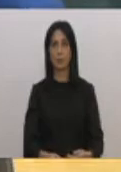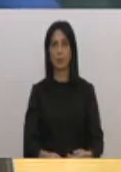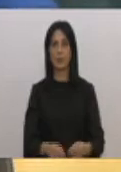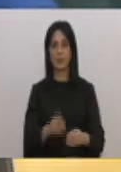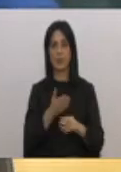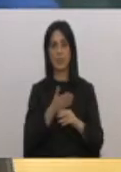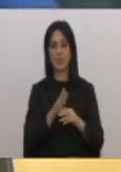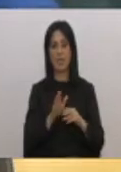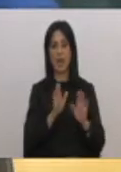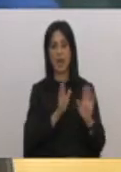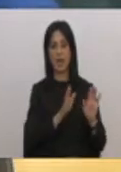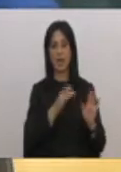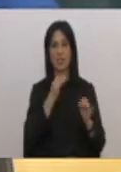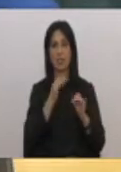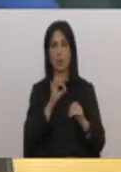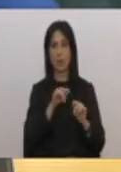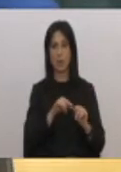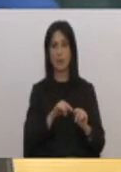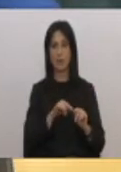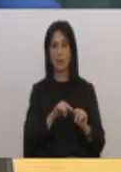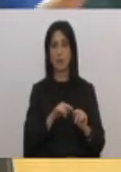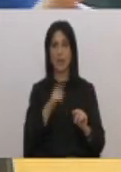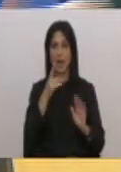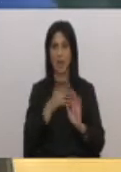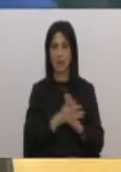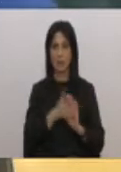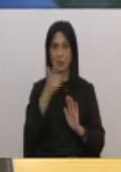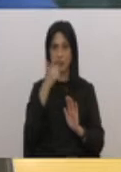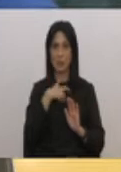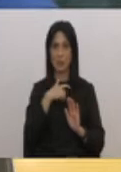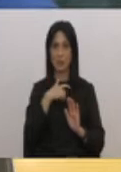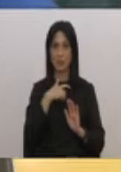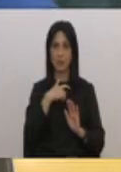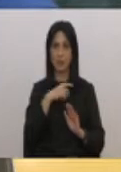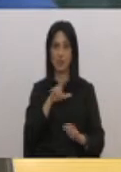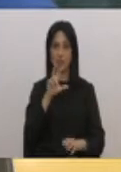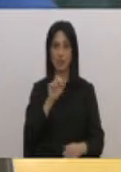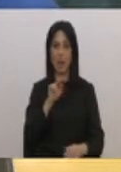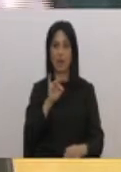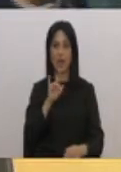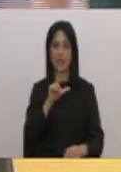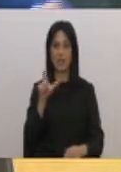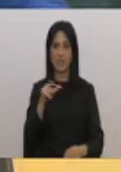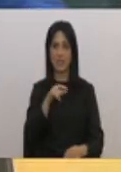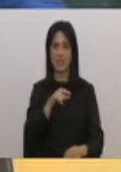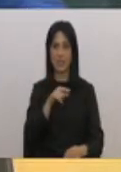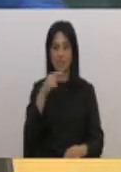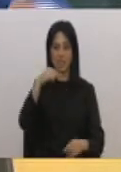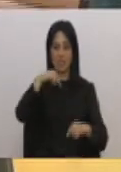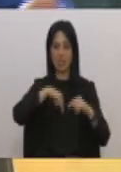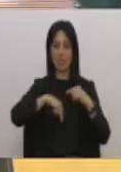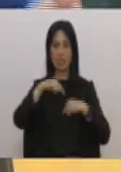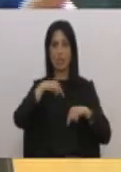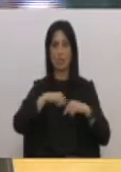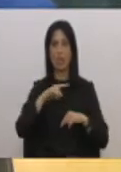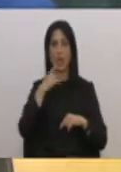სამხრივად და მიკერძოებულად ისაუბრა ამაზე. გასაგებია, რომ ბატონ ბადრი ჯაფარიძეს შინაგანად